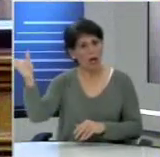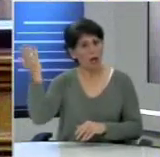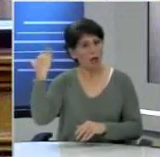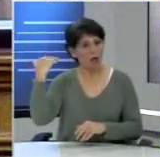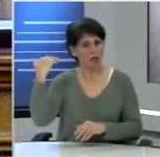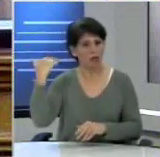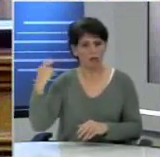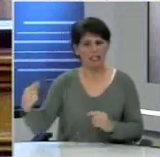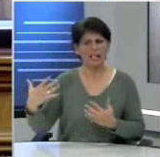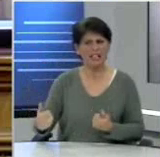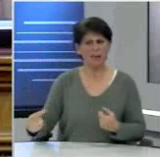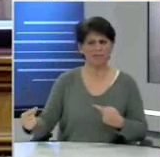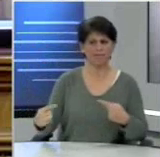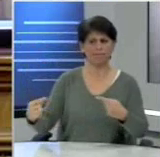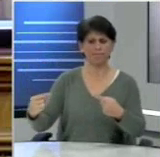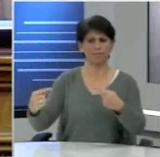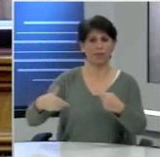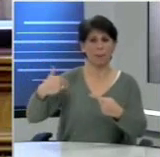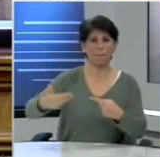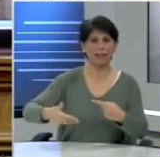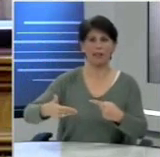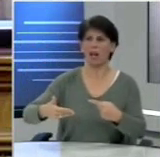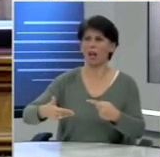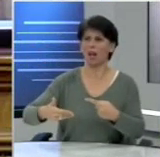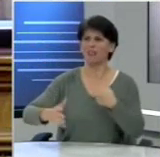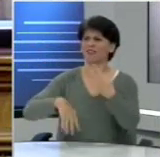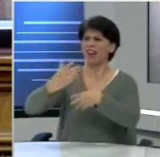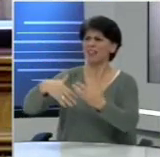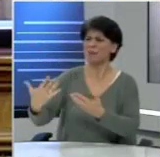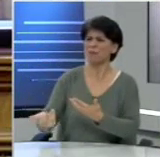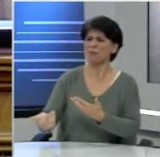μια όξυνση μετά το πραξικόπημα, αν θυμάστε, να προκαλεί.